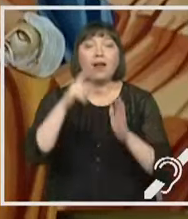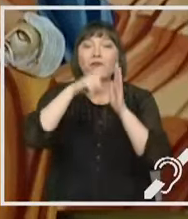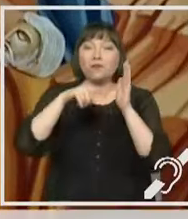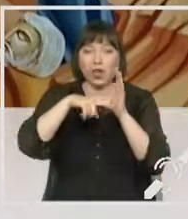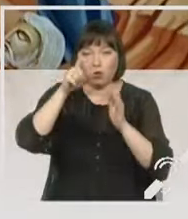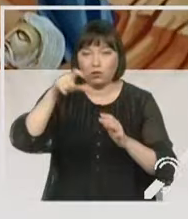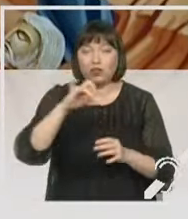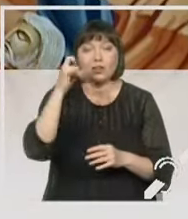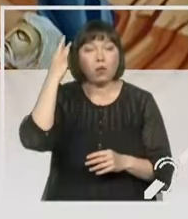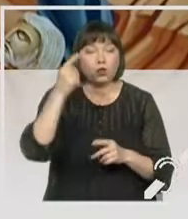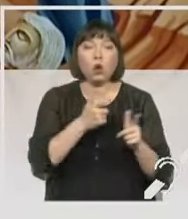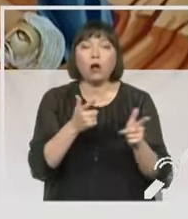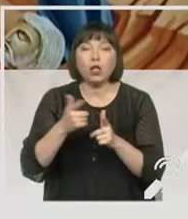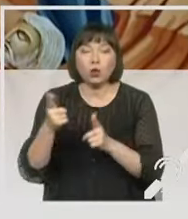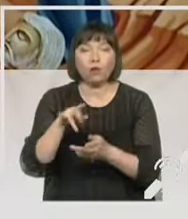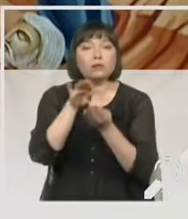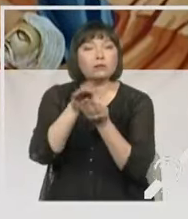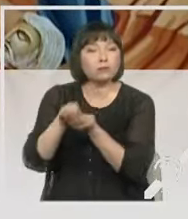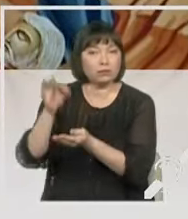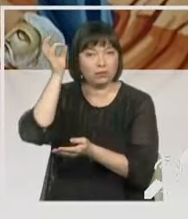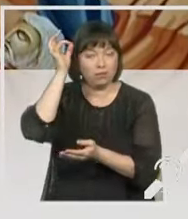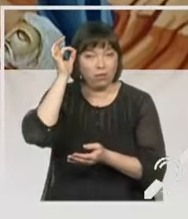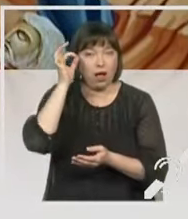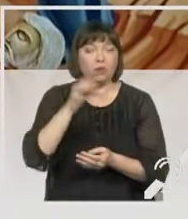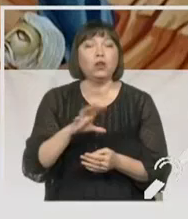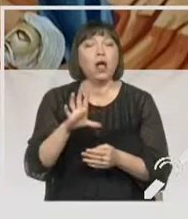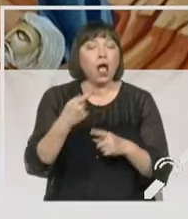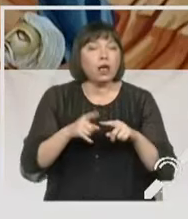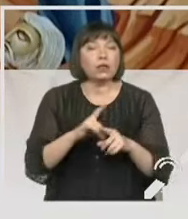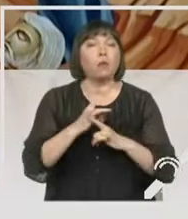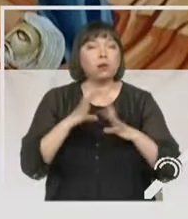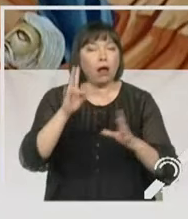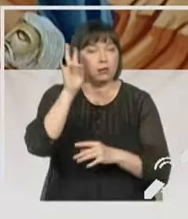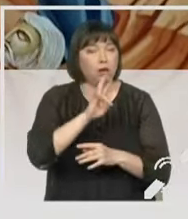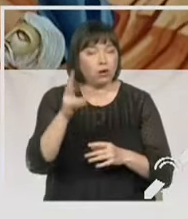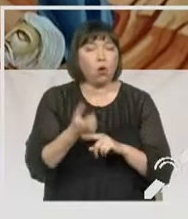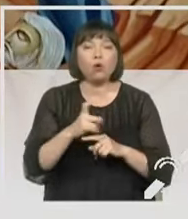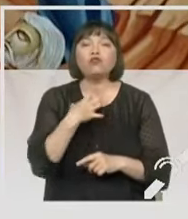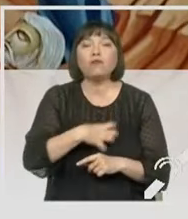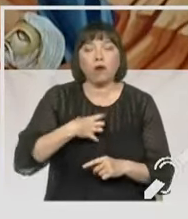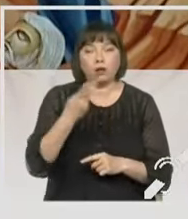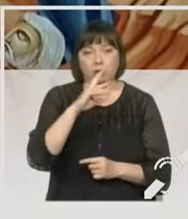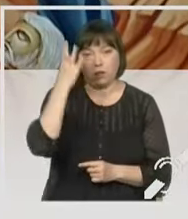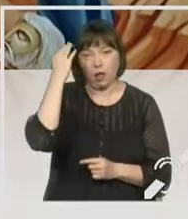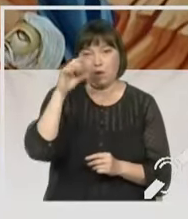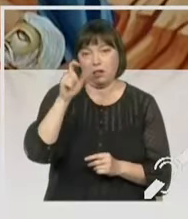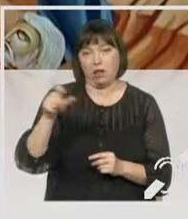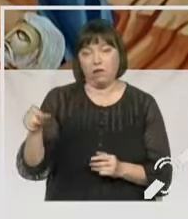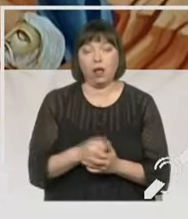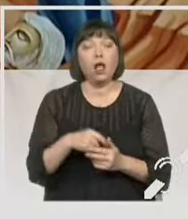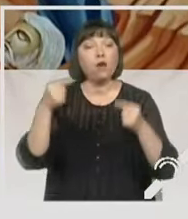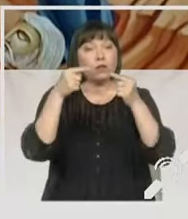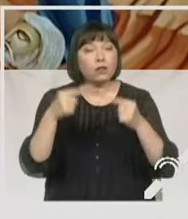Credincioșii din Republica Moldova se pregătesc pentru Paștele Blajinilor, o sărbătoare religioasă de mare însemnătate pentru basarabeni.